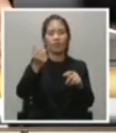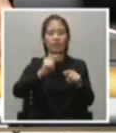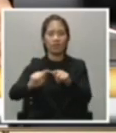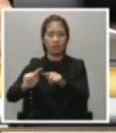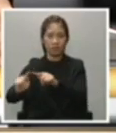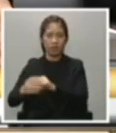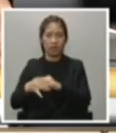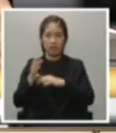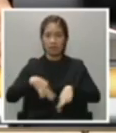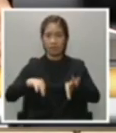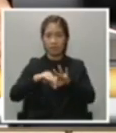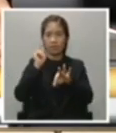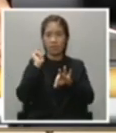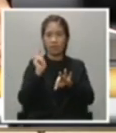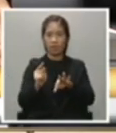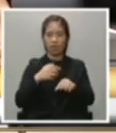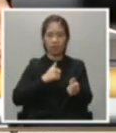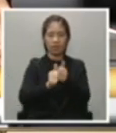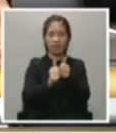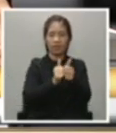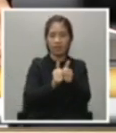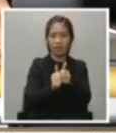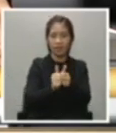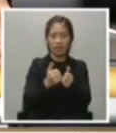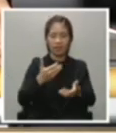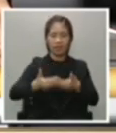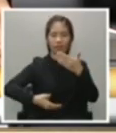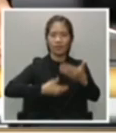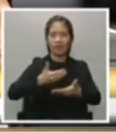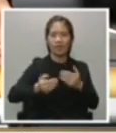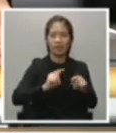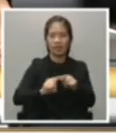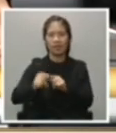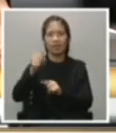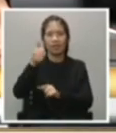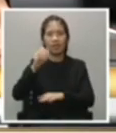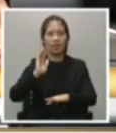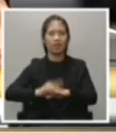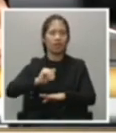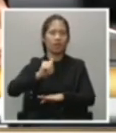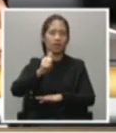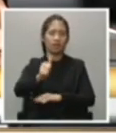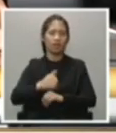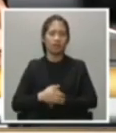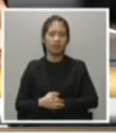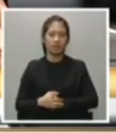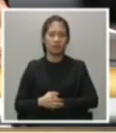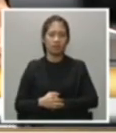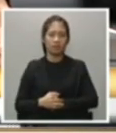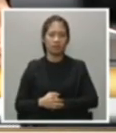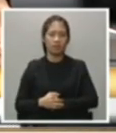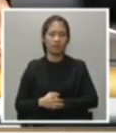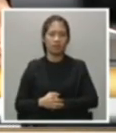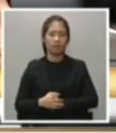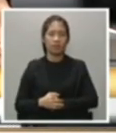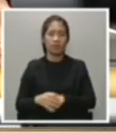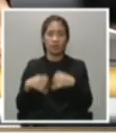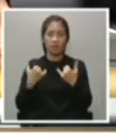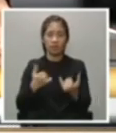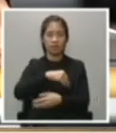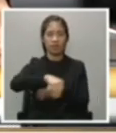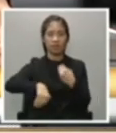ที่สำคัญจะต้องสามารถแข่งขันทางการค้าได้อย่างมีประสิทธิภาพในสภาวะเช่น